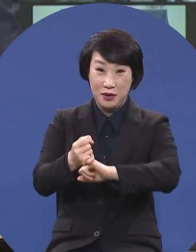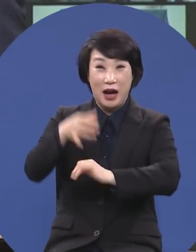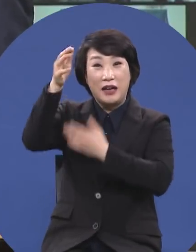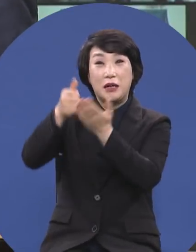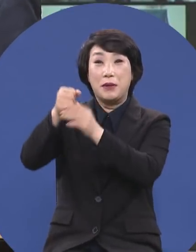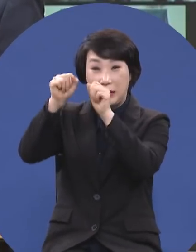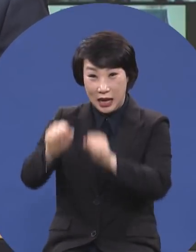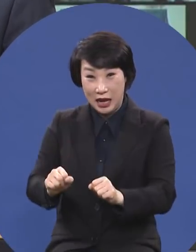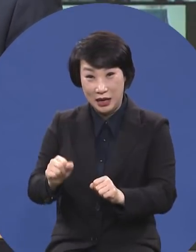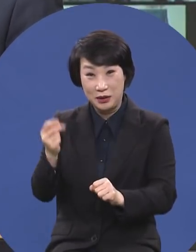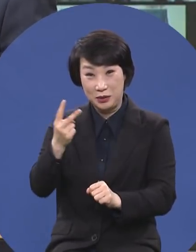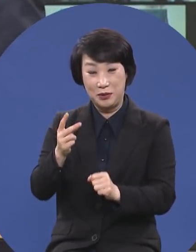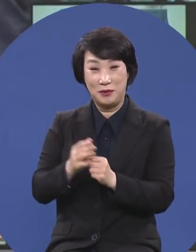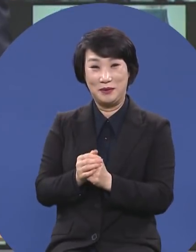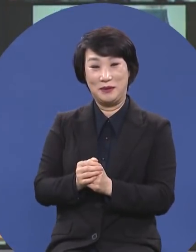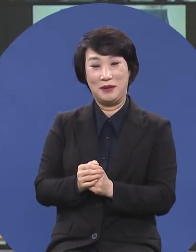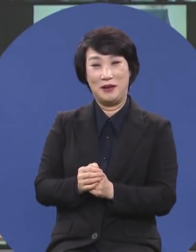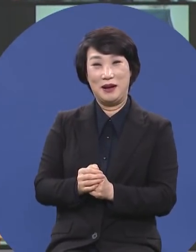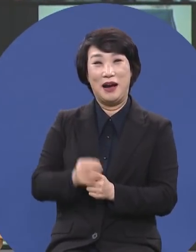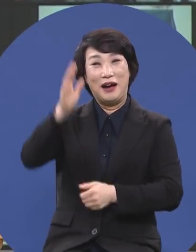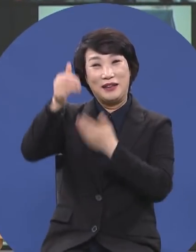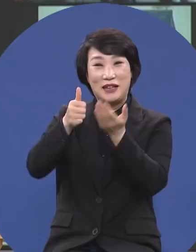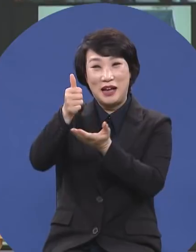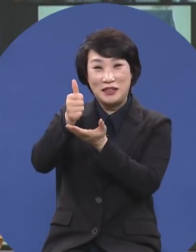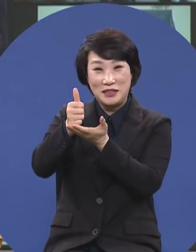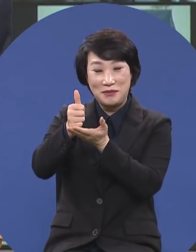반드시 그가 계신 것과 또한